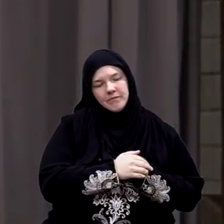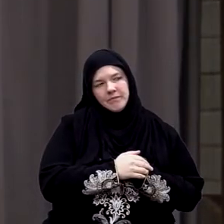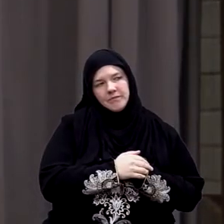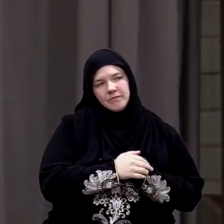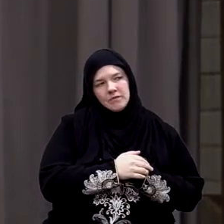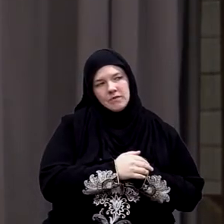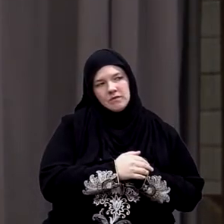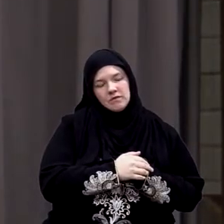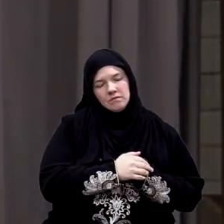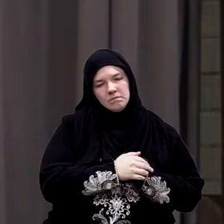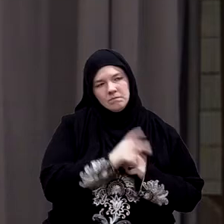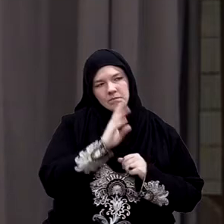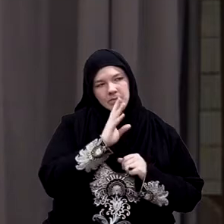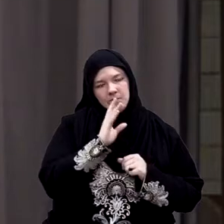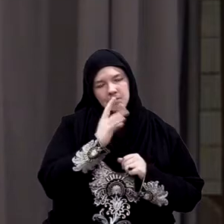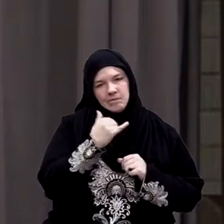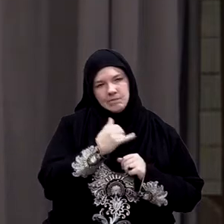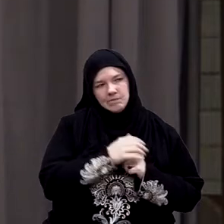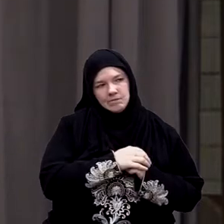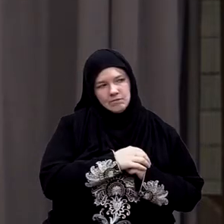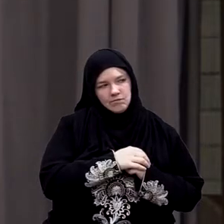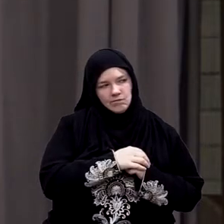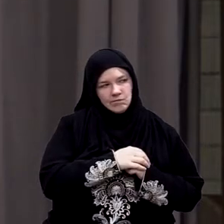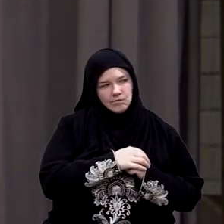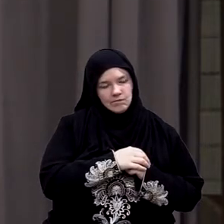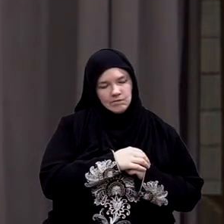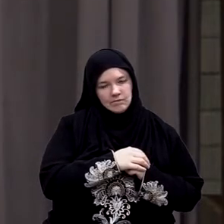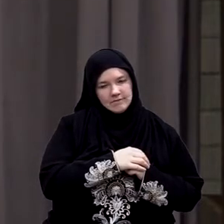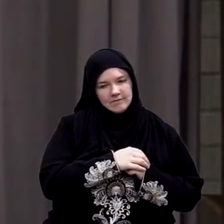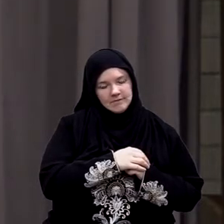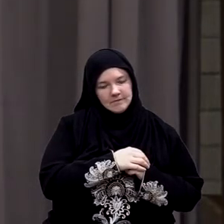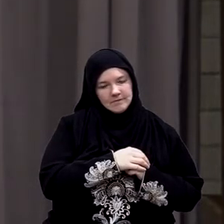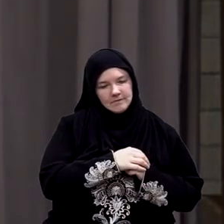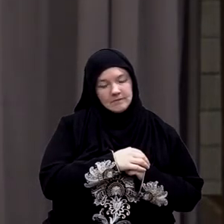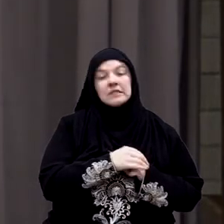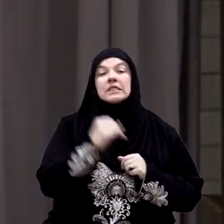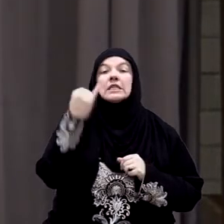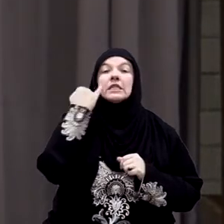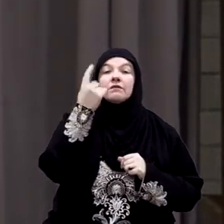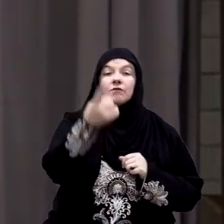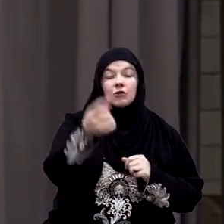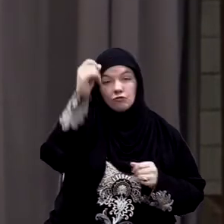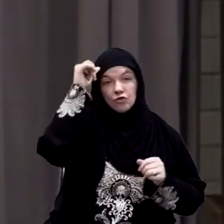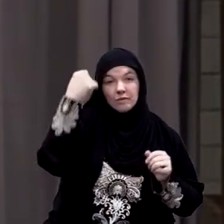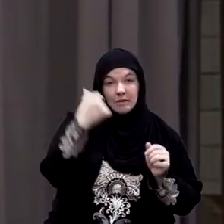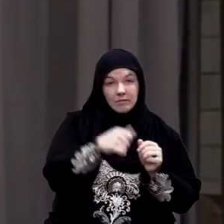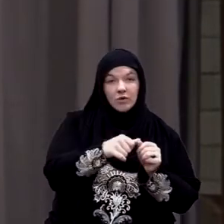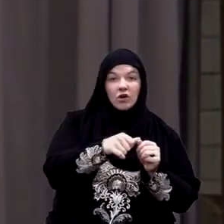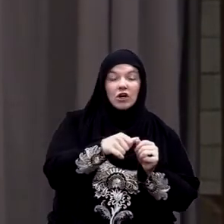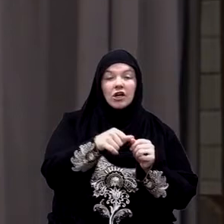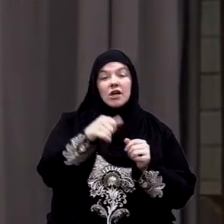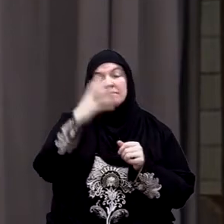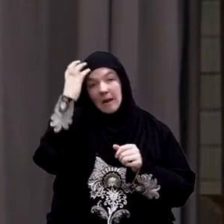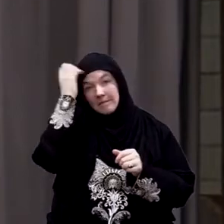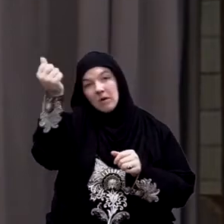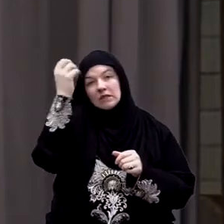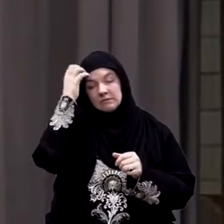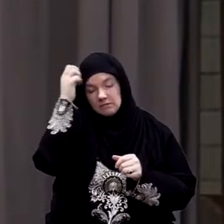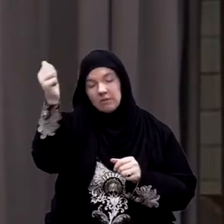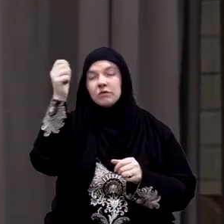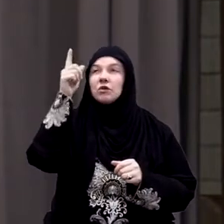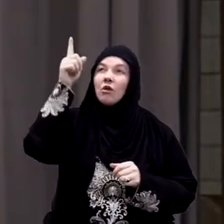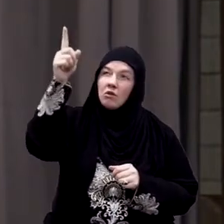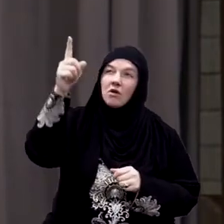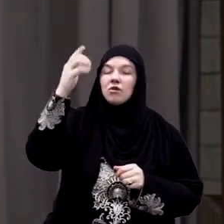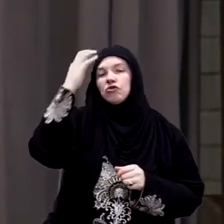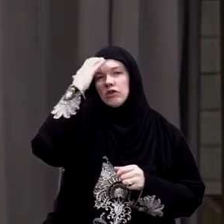يَا بُنَيَّ إِحْفَظِ اللَّهَ تَجِدْهُ تِجَاهَكَ. If you keep memorizing Allah,